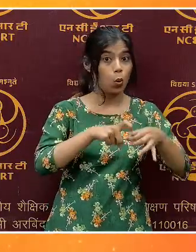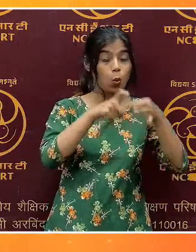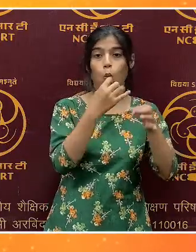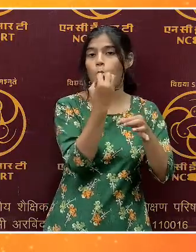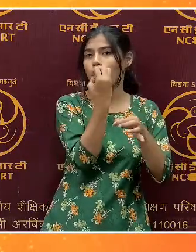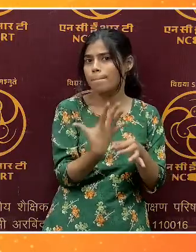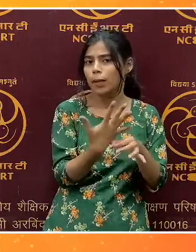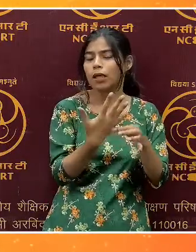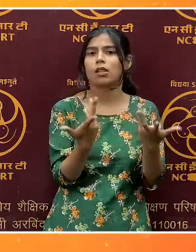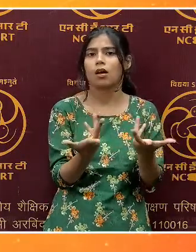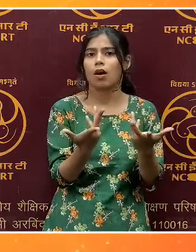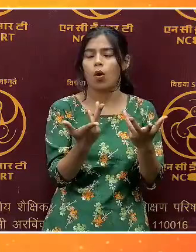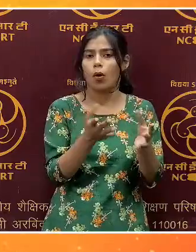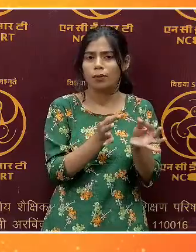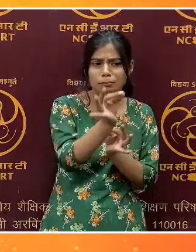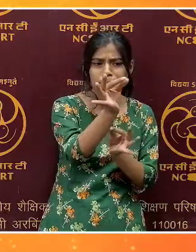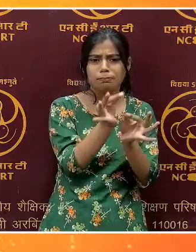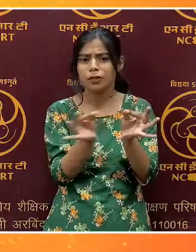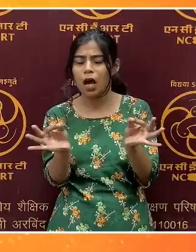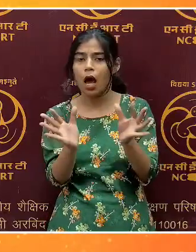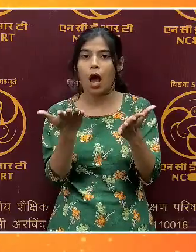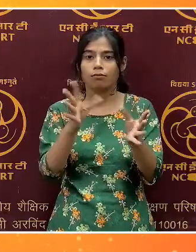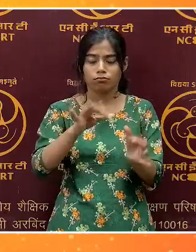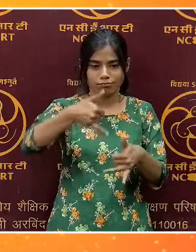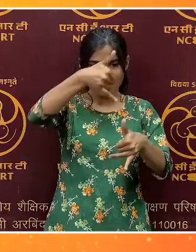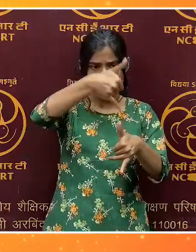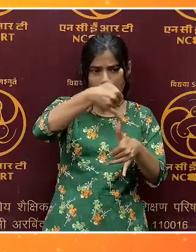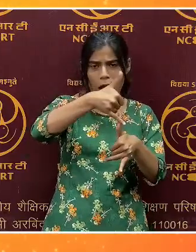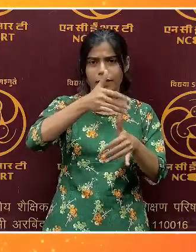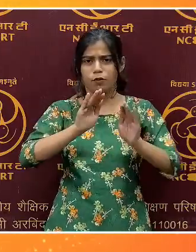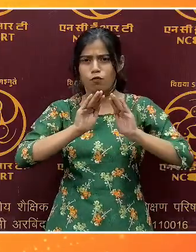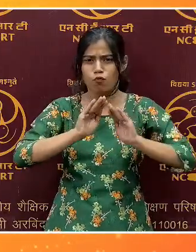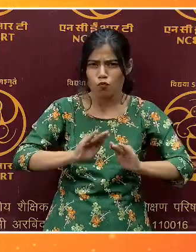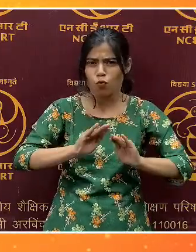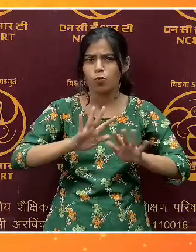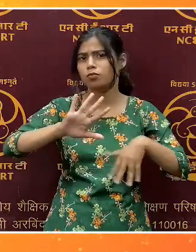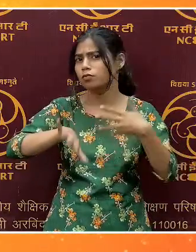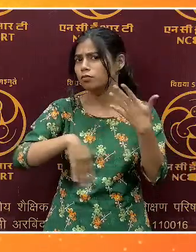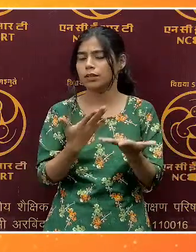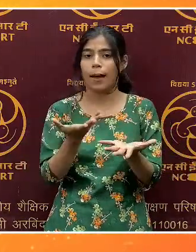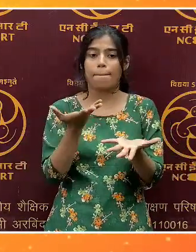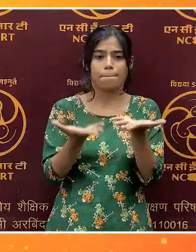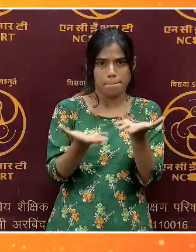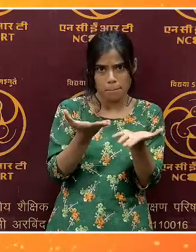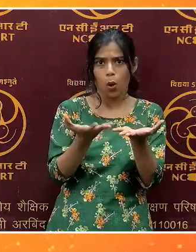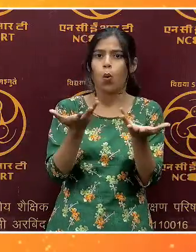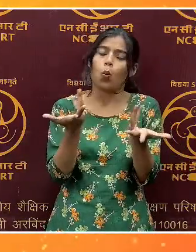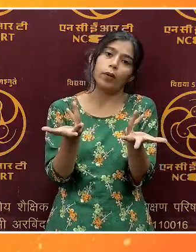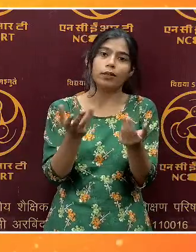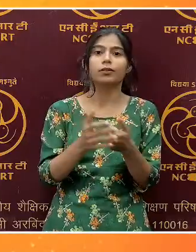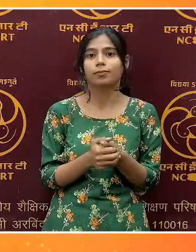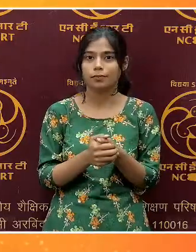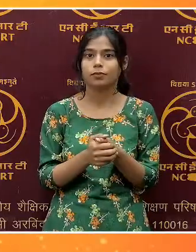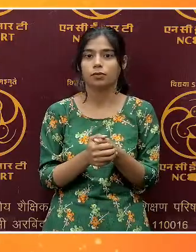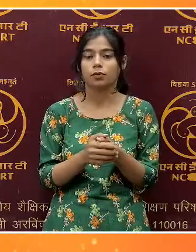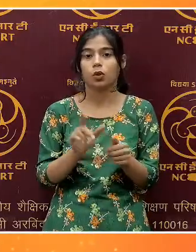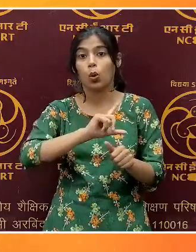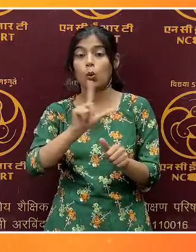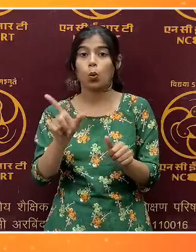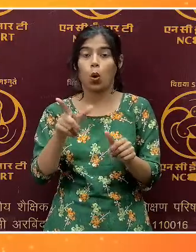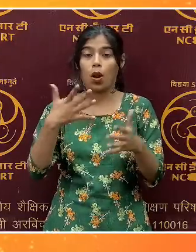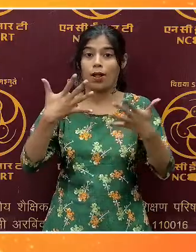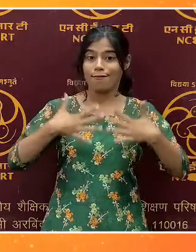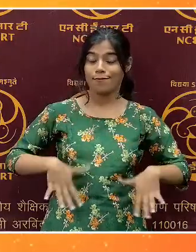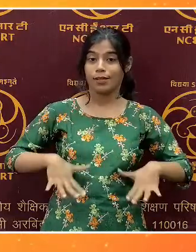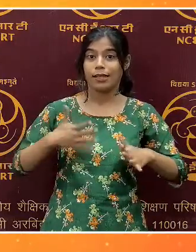बी मेजर्ड लाइक हाइट, फोर्स और मे बी वेट एज वेल, एंड दीज आर ऑल कॉल्ड फिजिकल